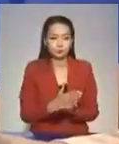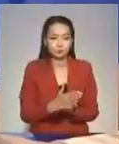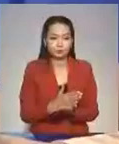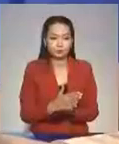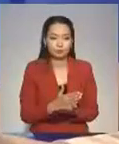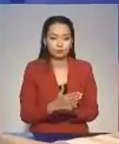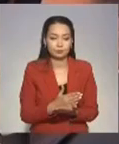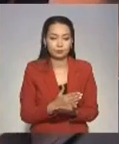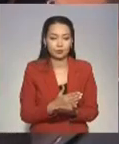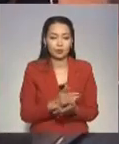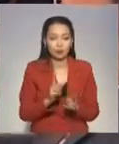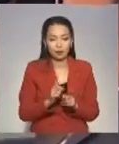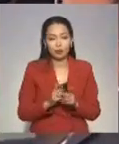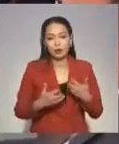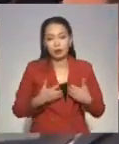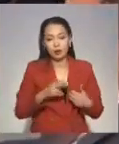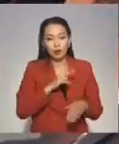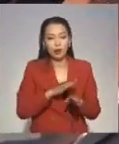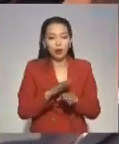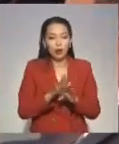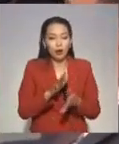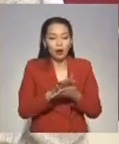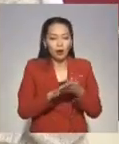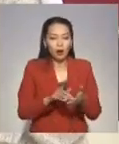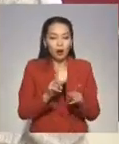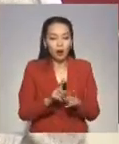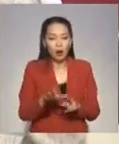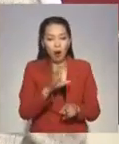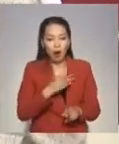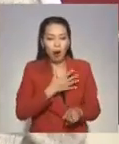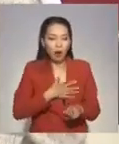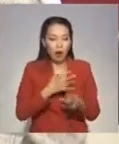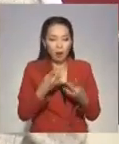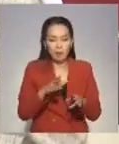жұмыстарына өте қанағаттанамын. Айта кетейік, облыс әкімі тағайындалғаннан бері қоғамдық